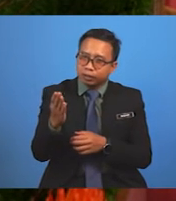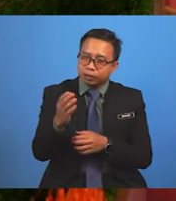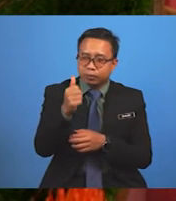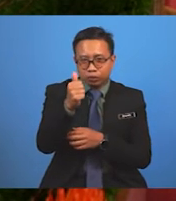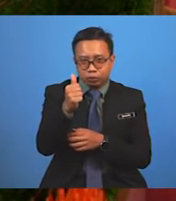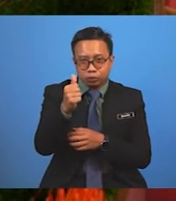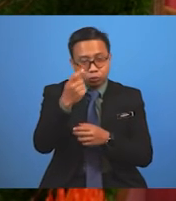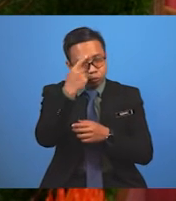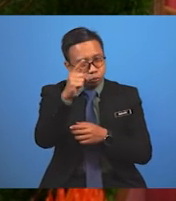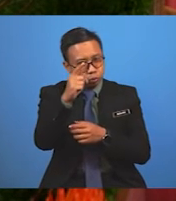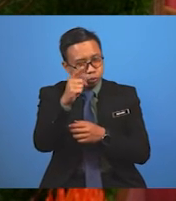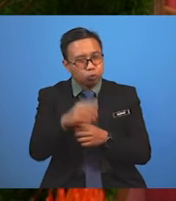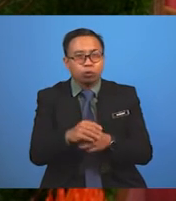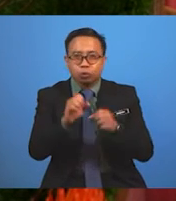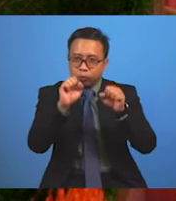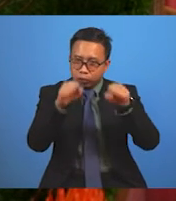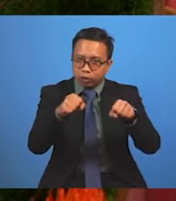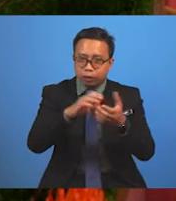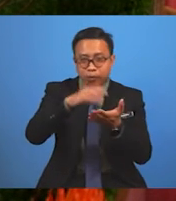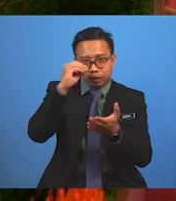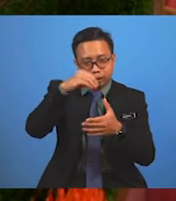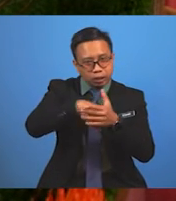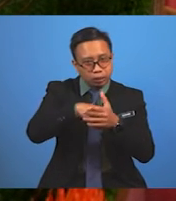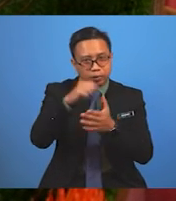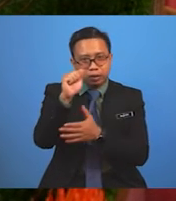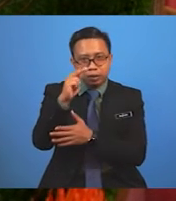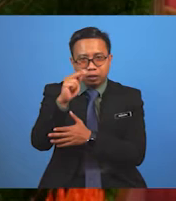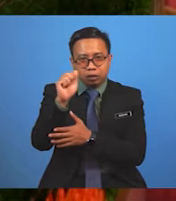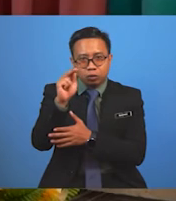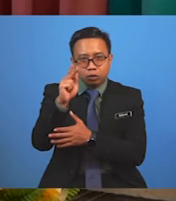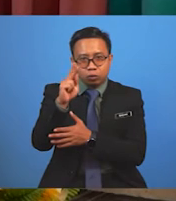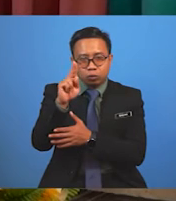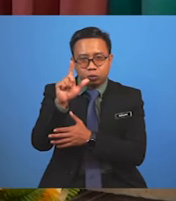dalam memantapkan kemahiran dalam bidang akuakultur.